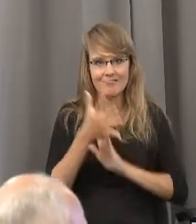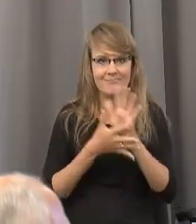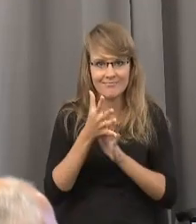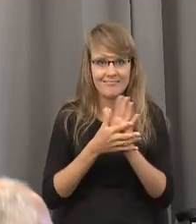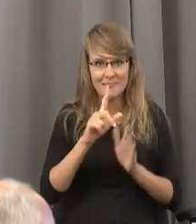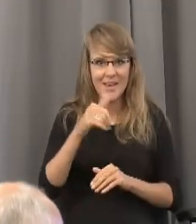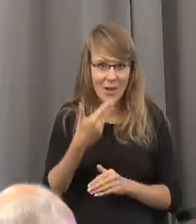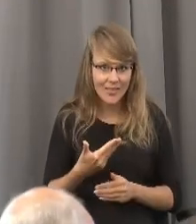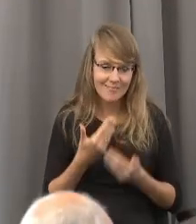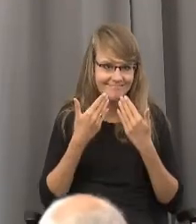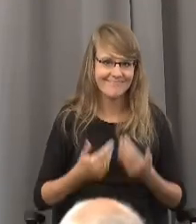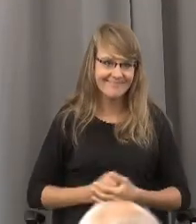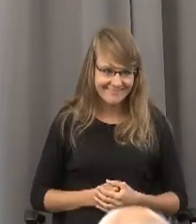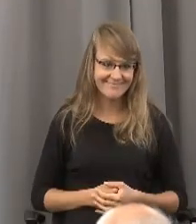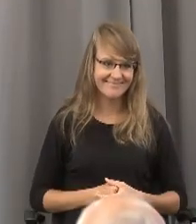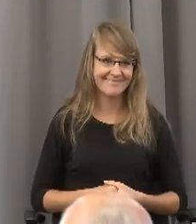język migowy.